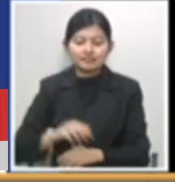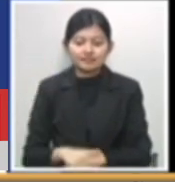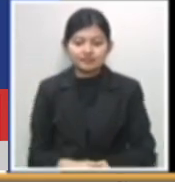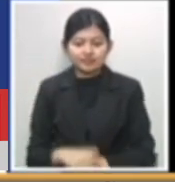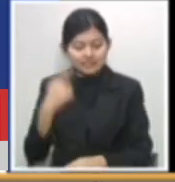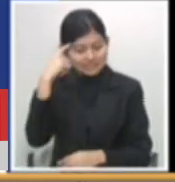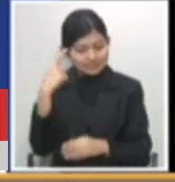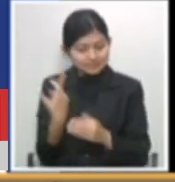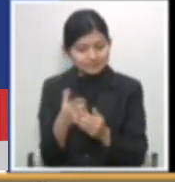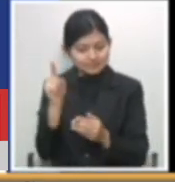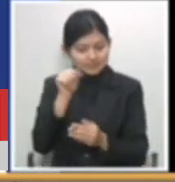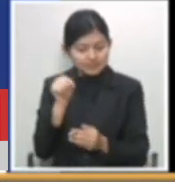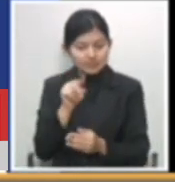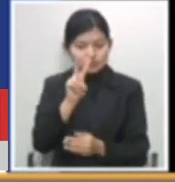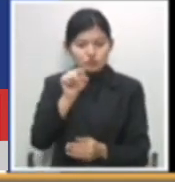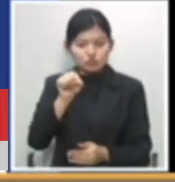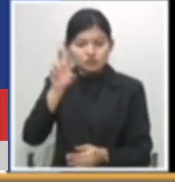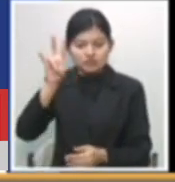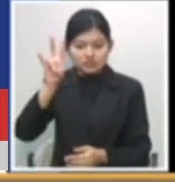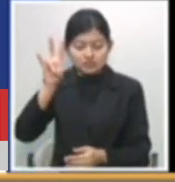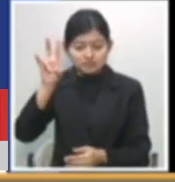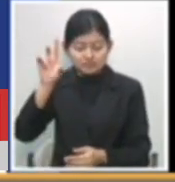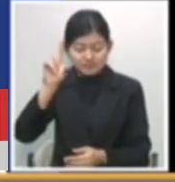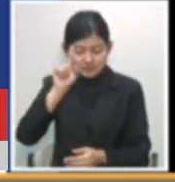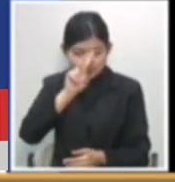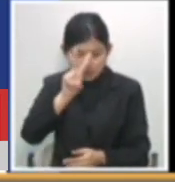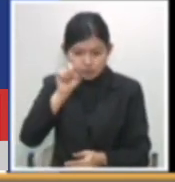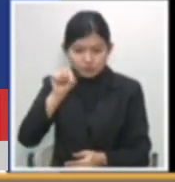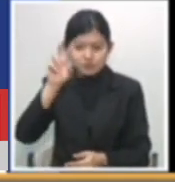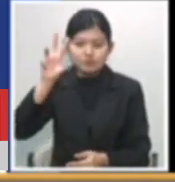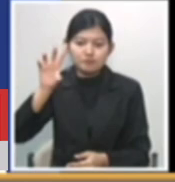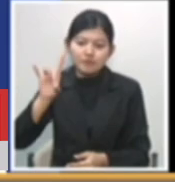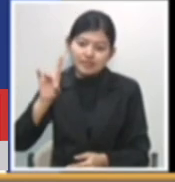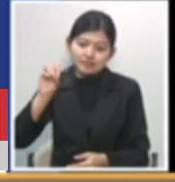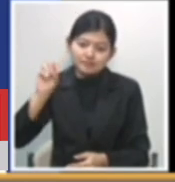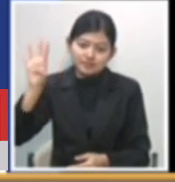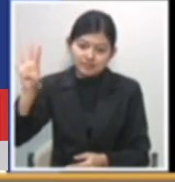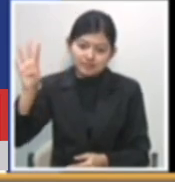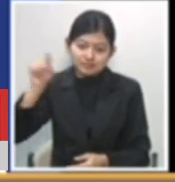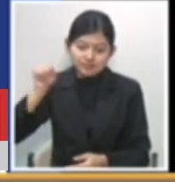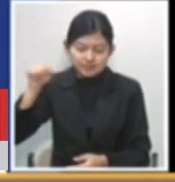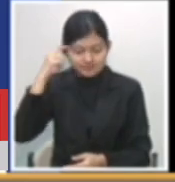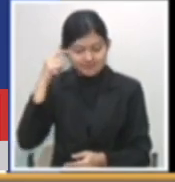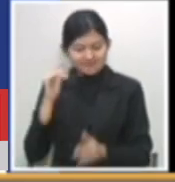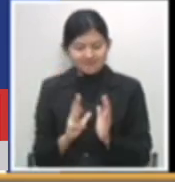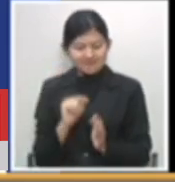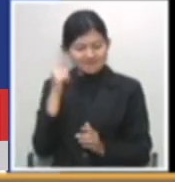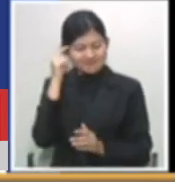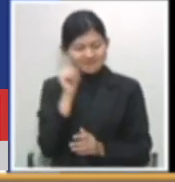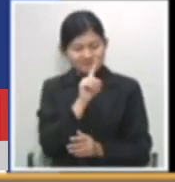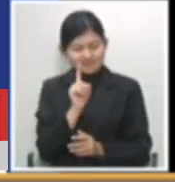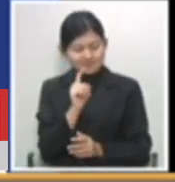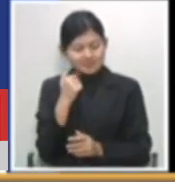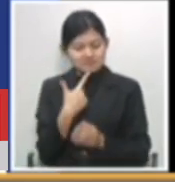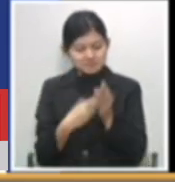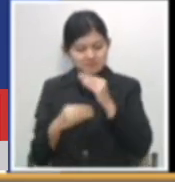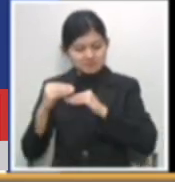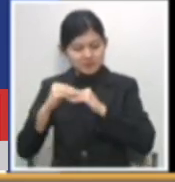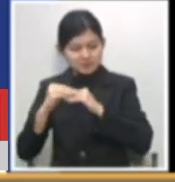ซ็นต์ 2.74% ซึ่งบางท่านอาจจะอ้างว่าเพิ่มขึ้นตาม